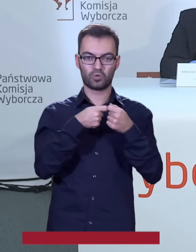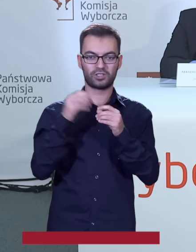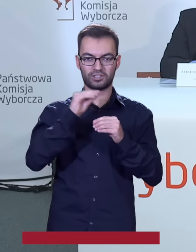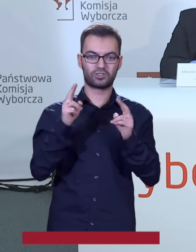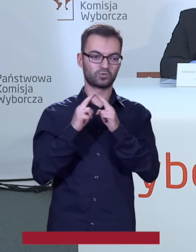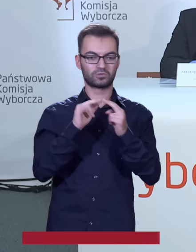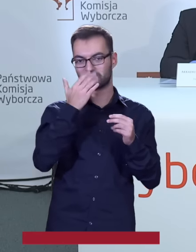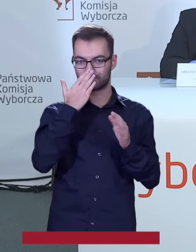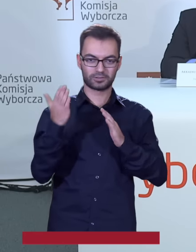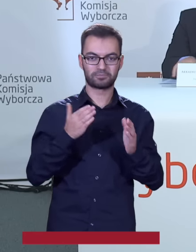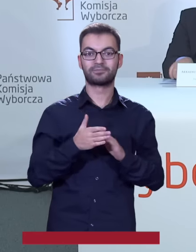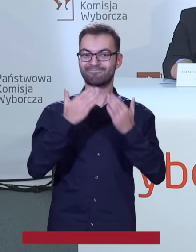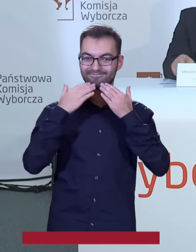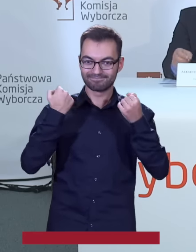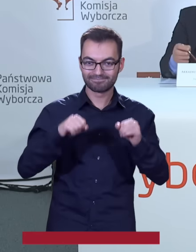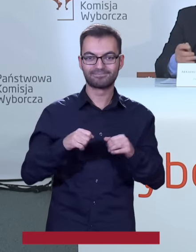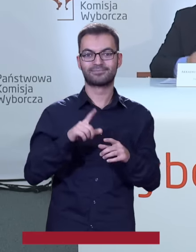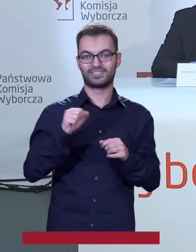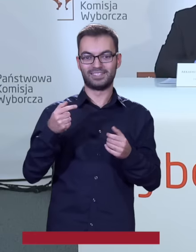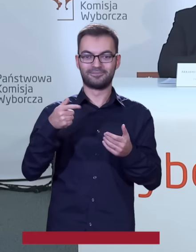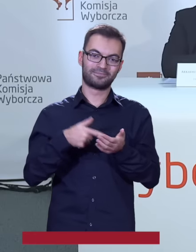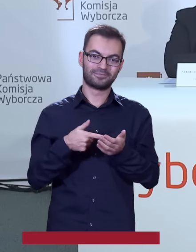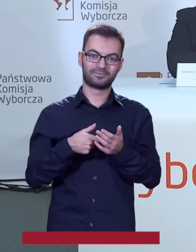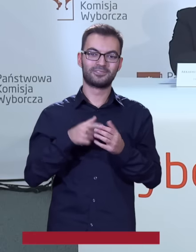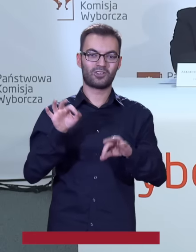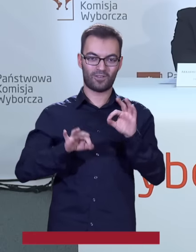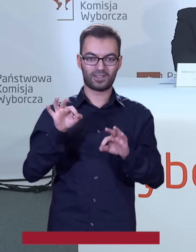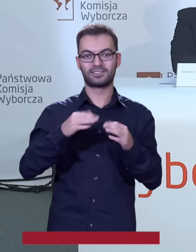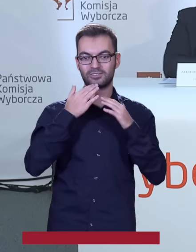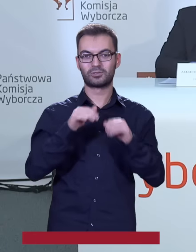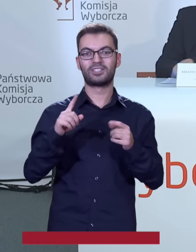ustalimy. Dziękuję bardzo za tę konferencję, za to